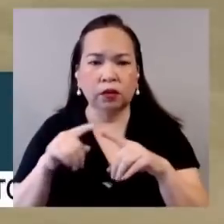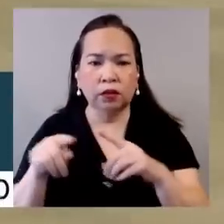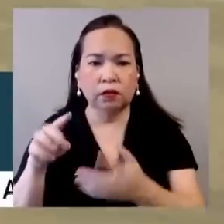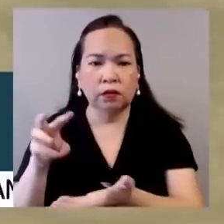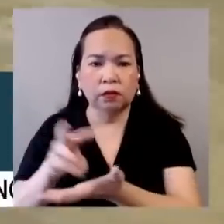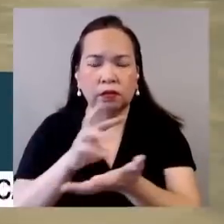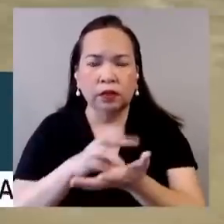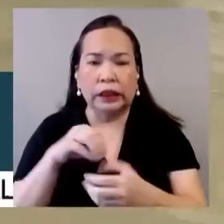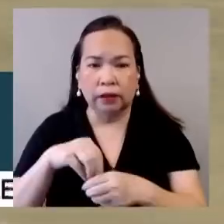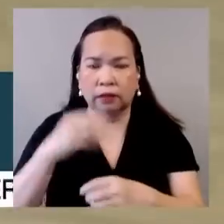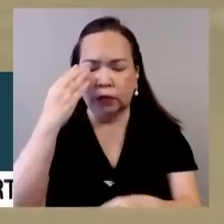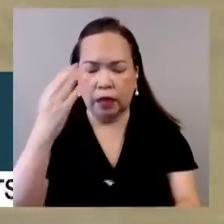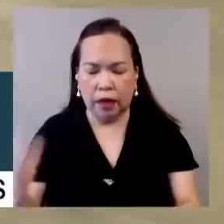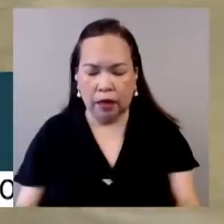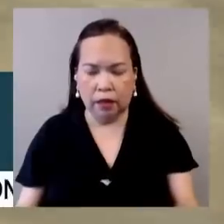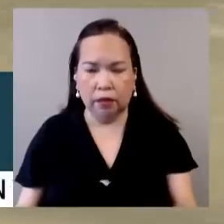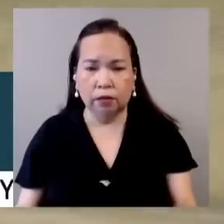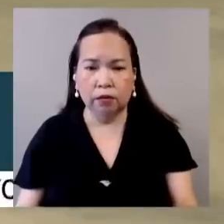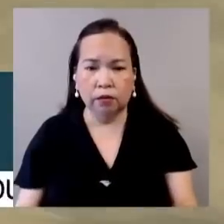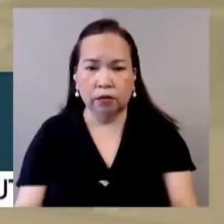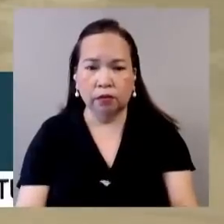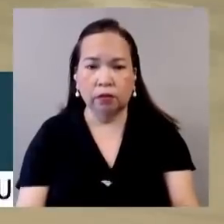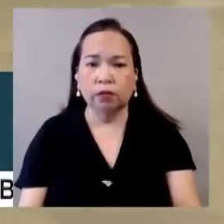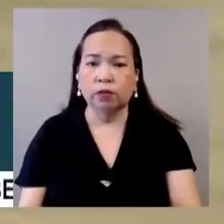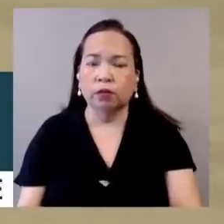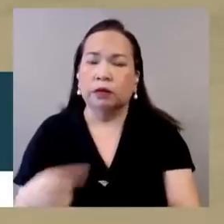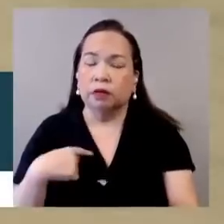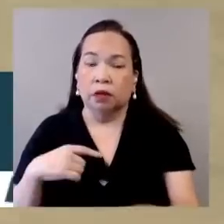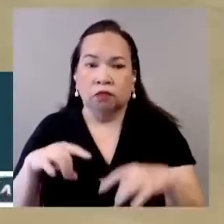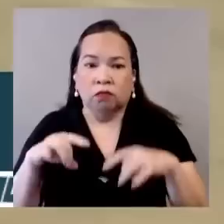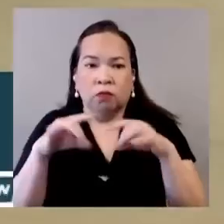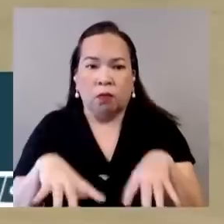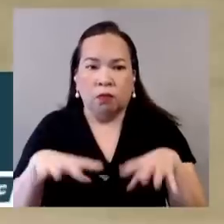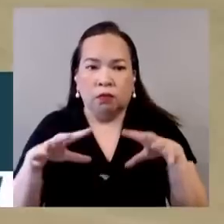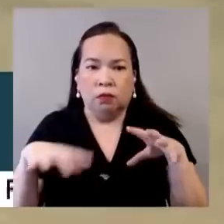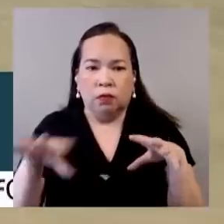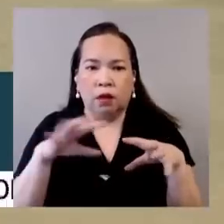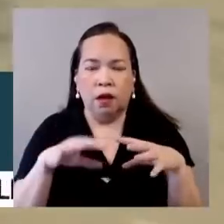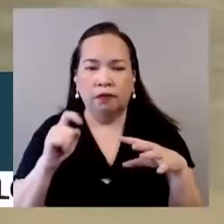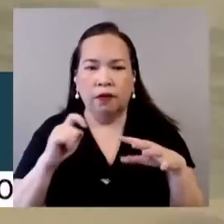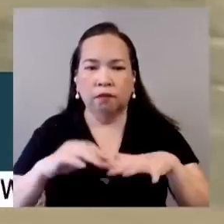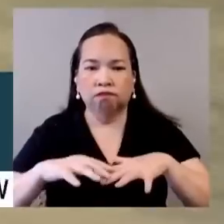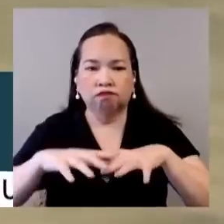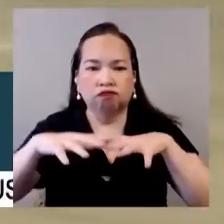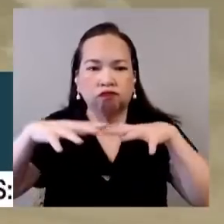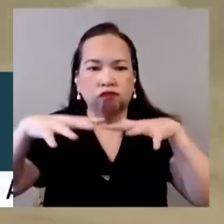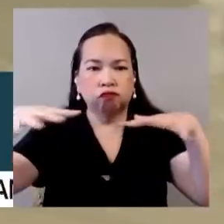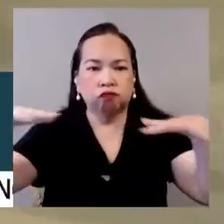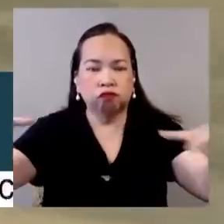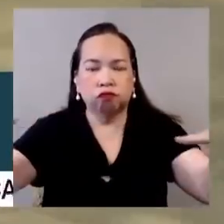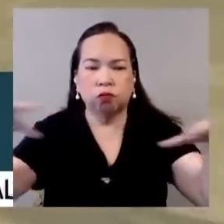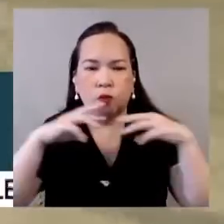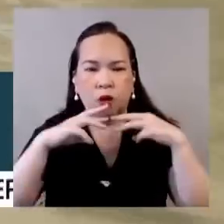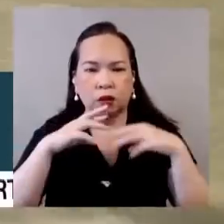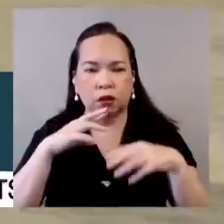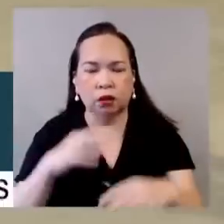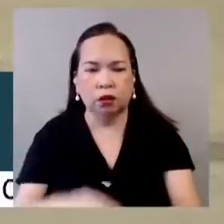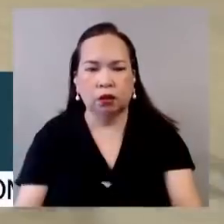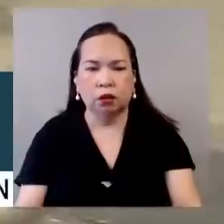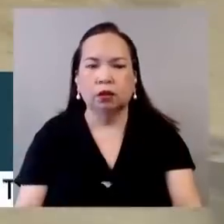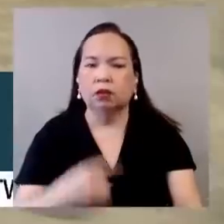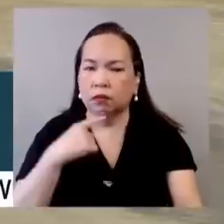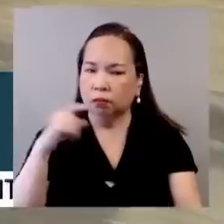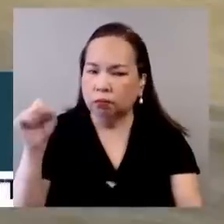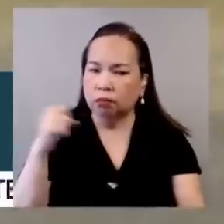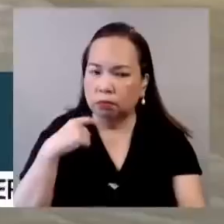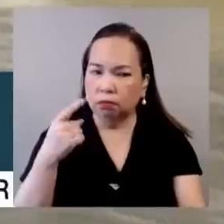Bulacan. So nagulat po kami doon sa biglang pagtaas po ng tubig. And as you said, these